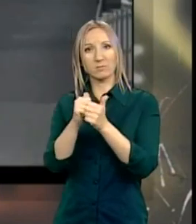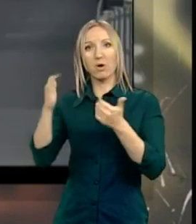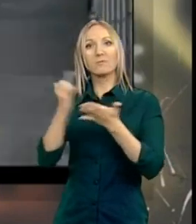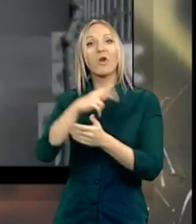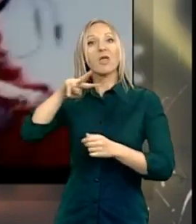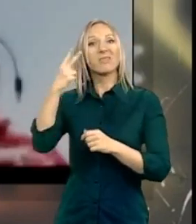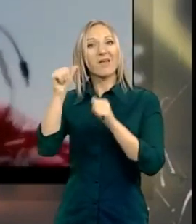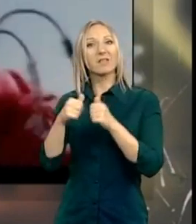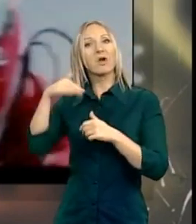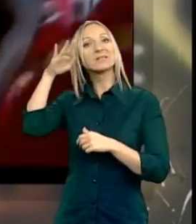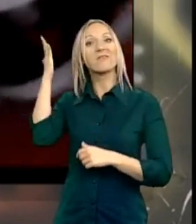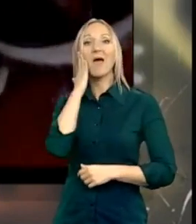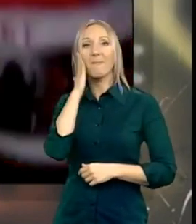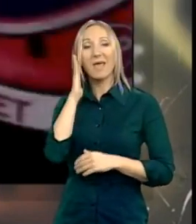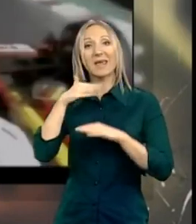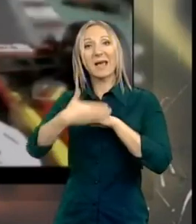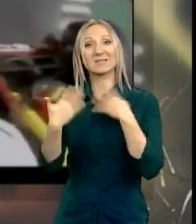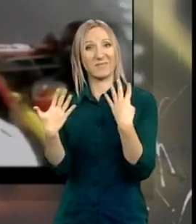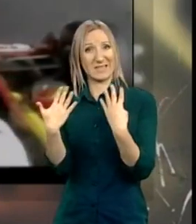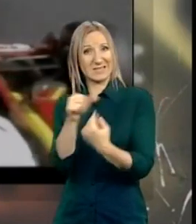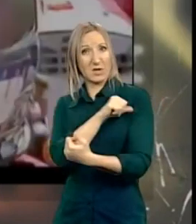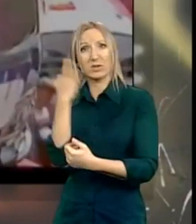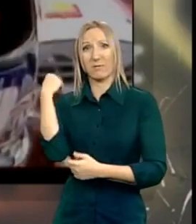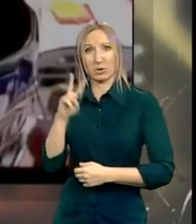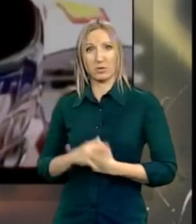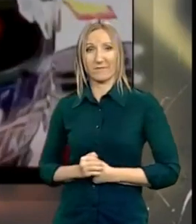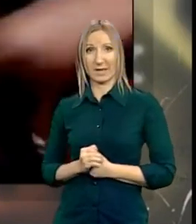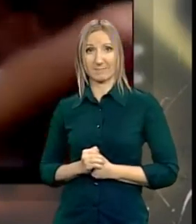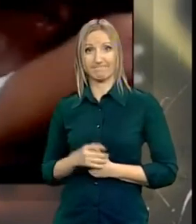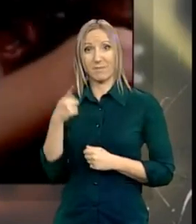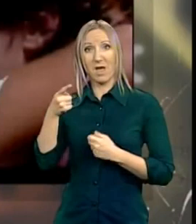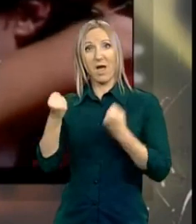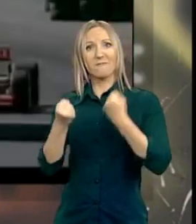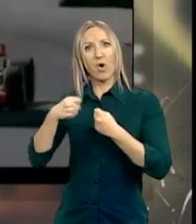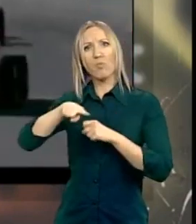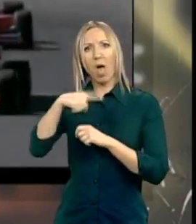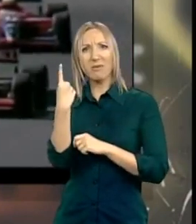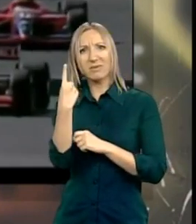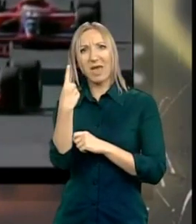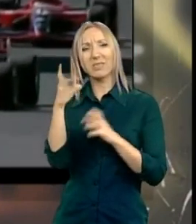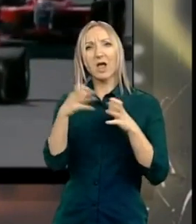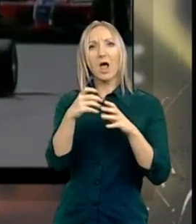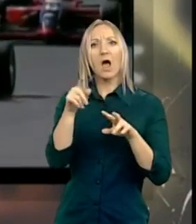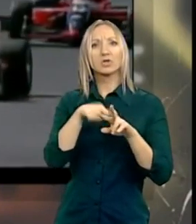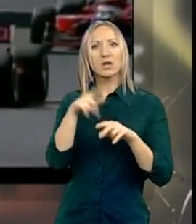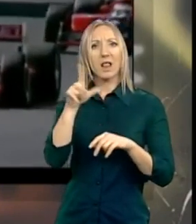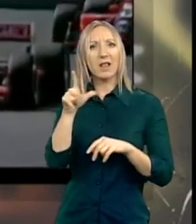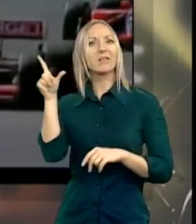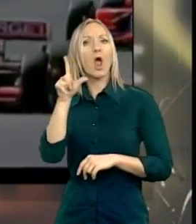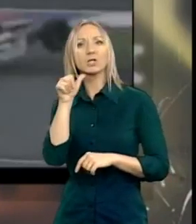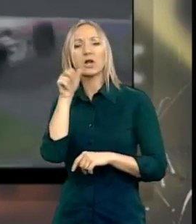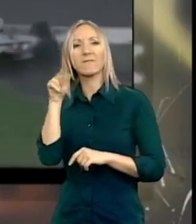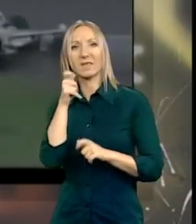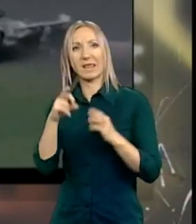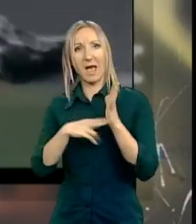Kart šampionatu Severne Amerike tokom kasnih 90. godina prošlog veka. U Formuli 1 vozio je za timove Jordan, Leonardi, Lotus i